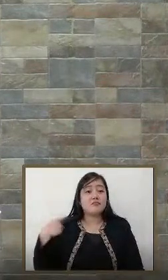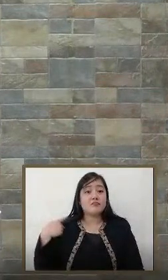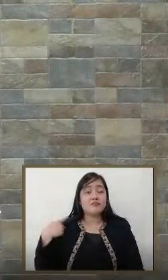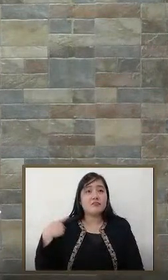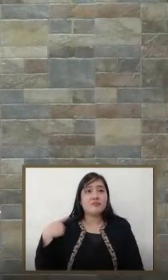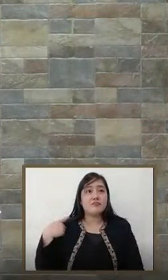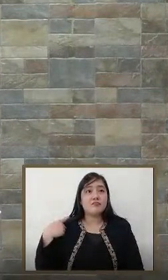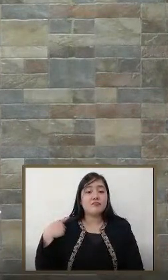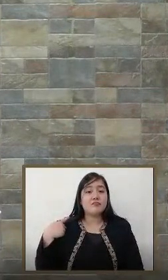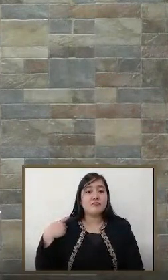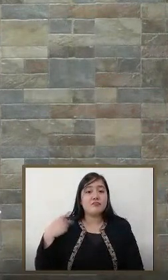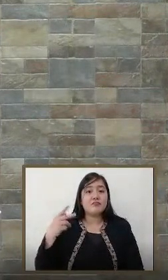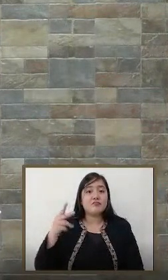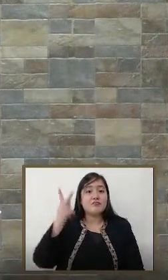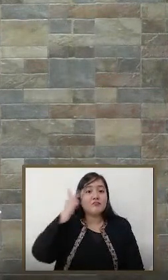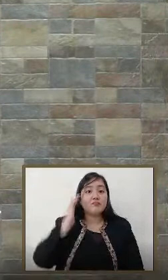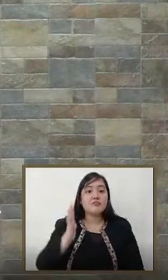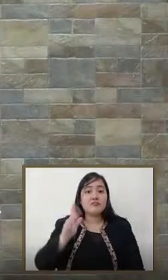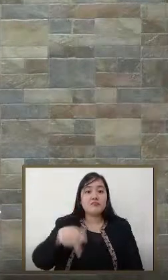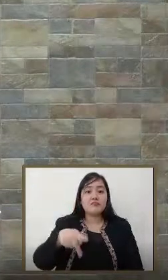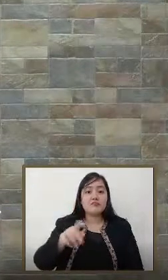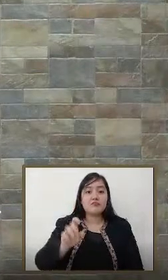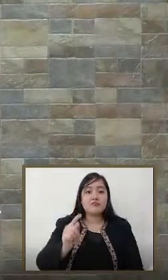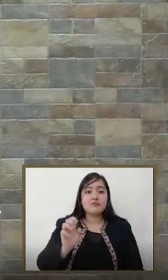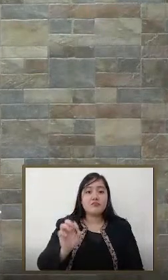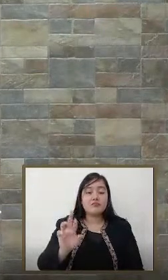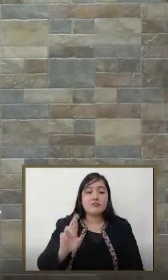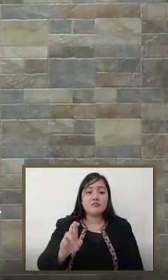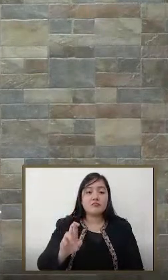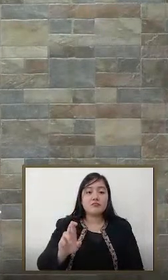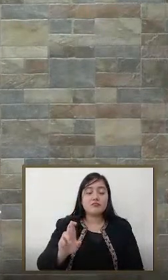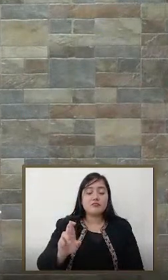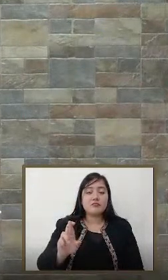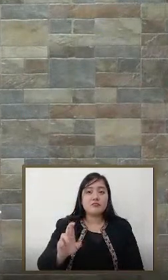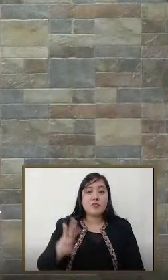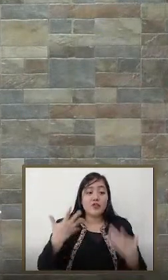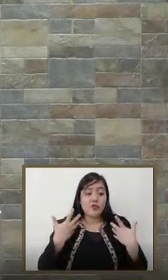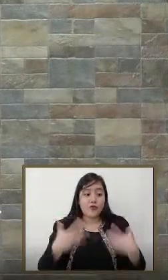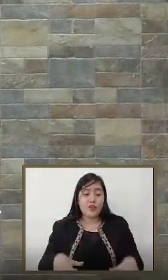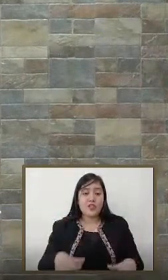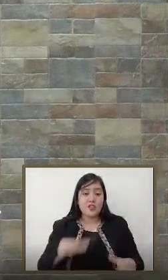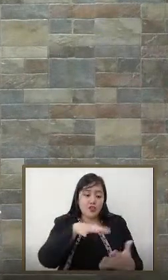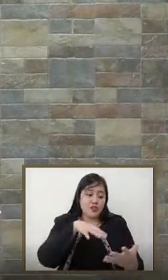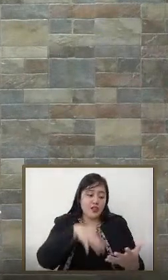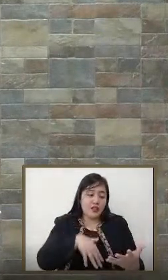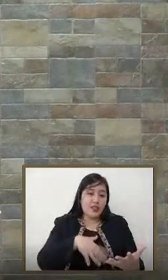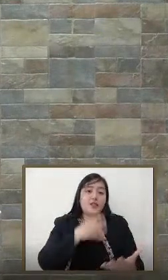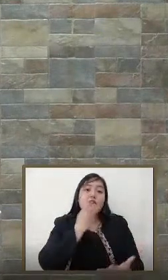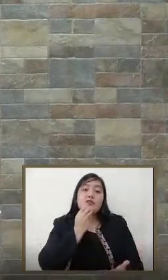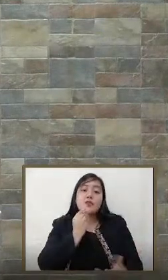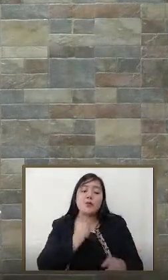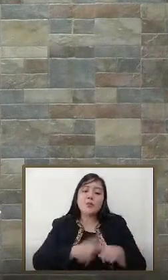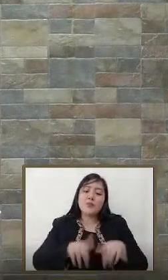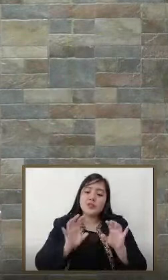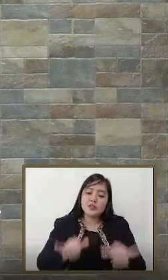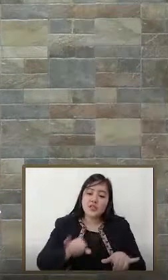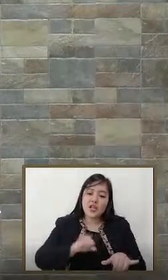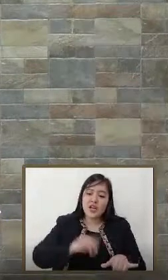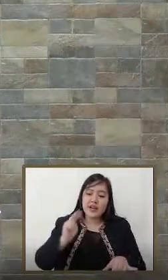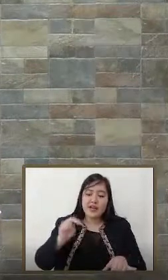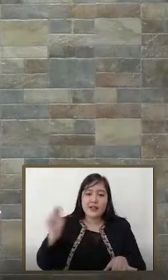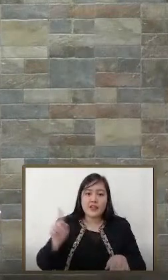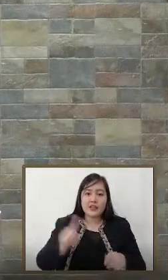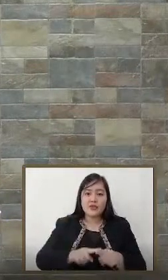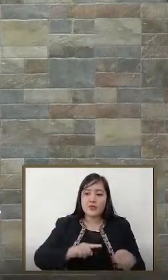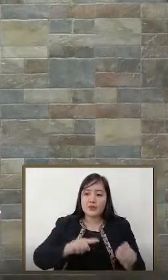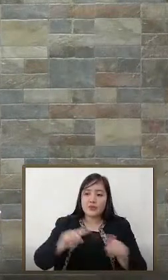Greek words, nag-aral ako ng ganyan, pero hanggang ngayon, kinakailangan pumunta pa rin ako sa dictionary ng Greek and Hebrew